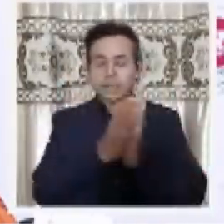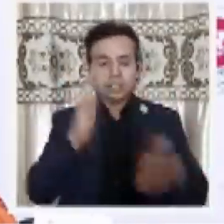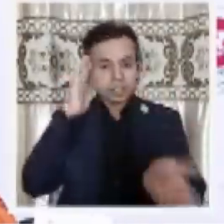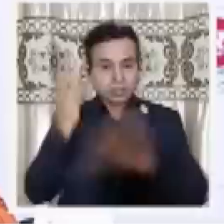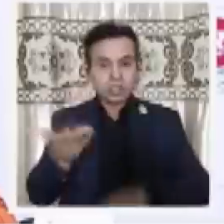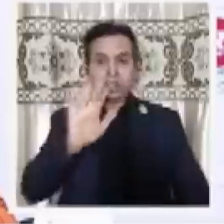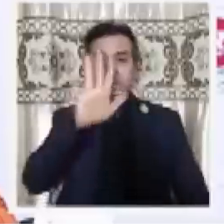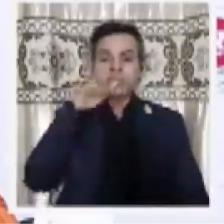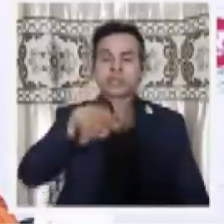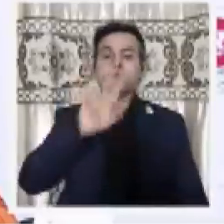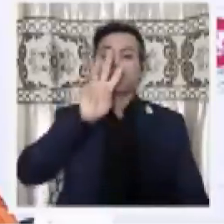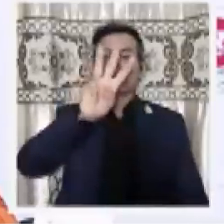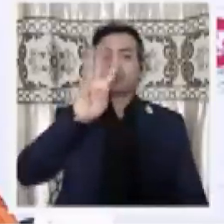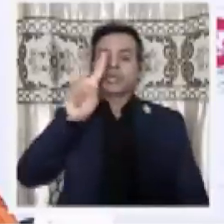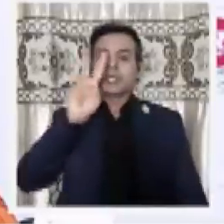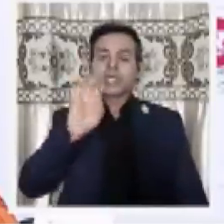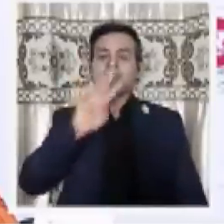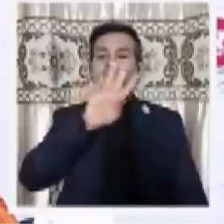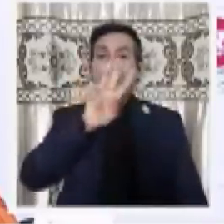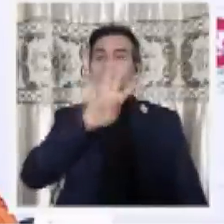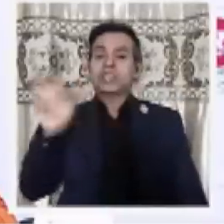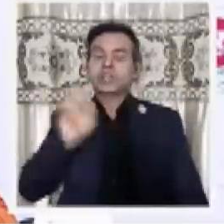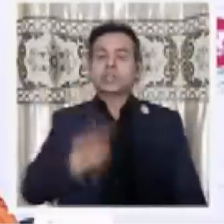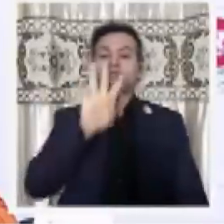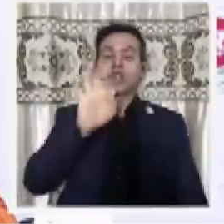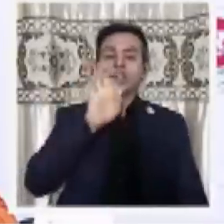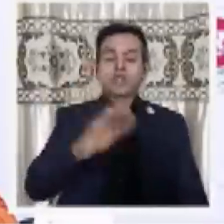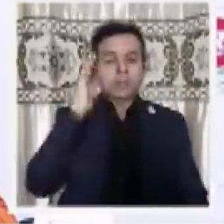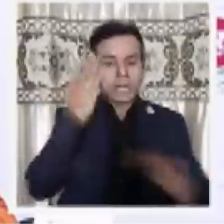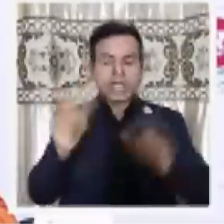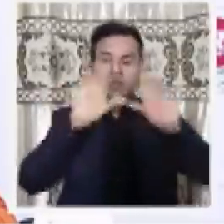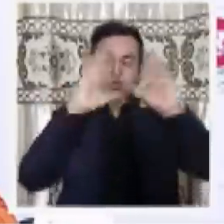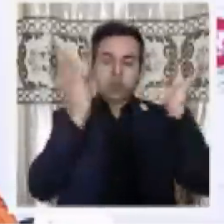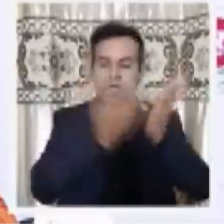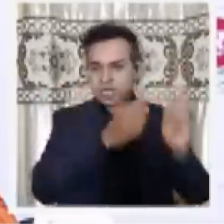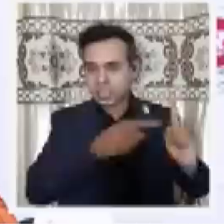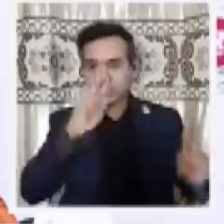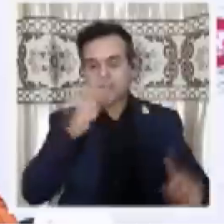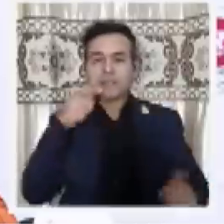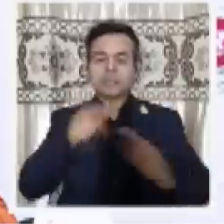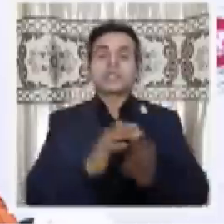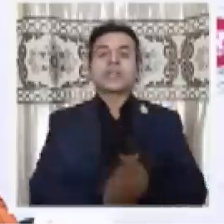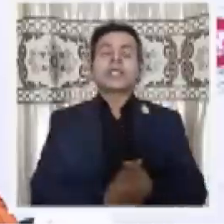1,13,27,790 জন। 24 ঘন্টায় বিশ্বে মৃত্যুবরণ করেছেন 4,134 জন এবং এ পর্যন্ত মৃত্যুবরণ করেছেন